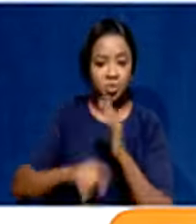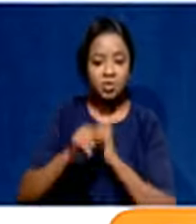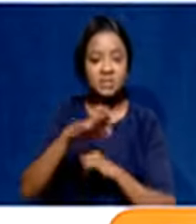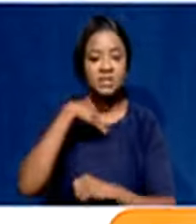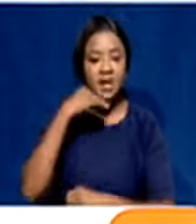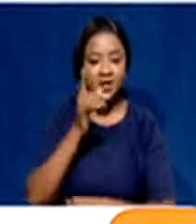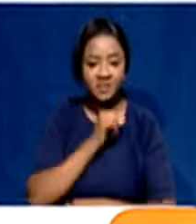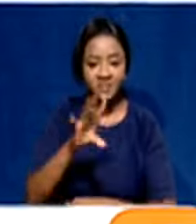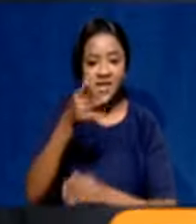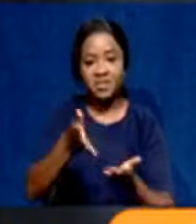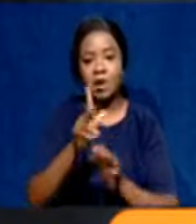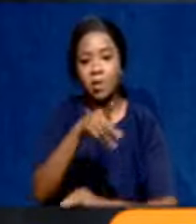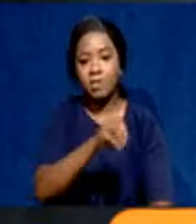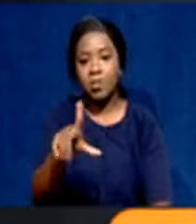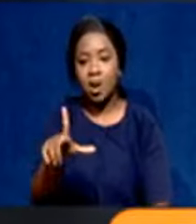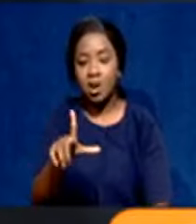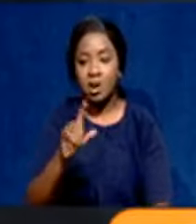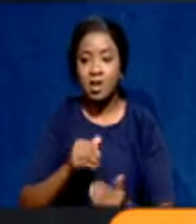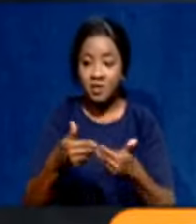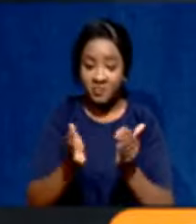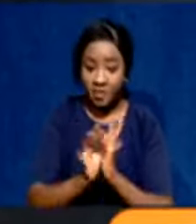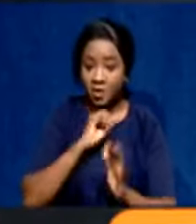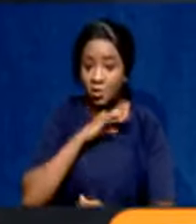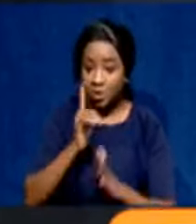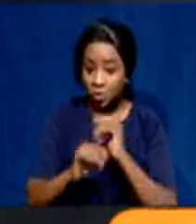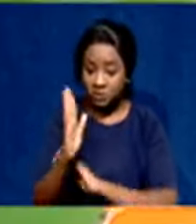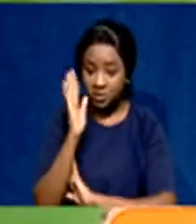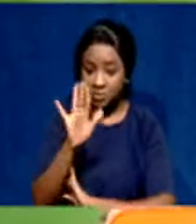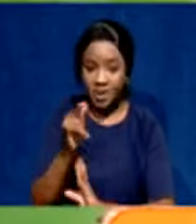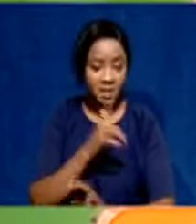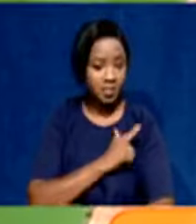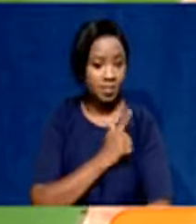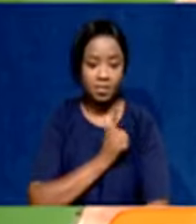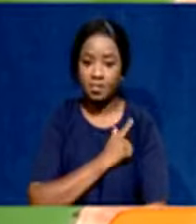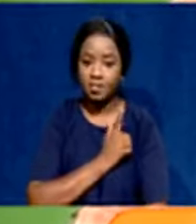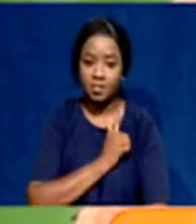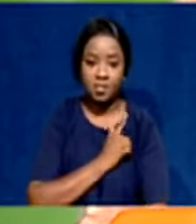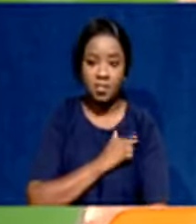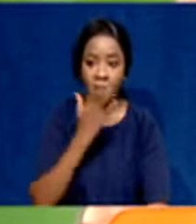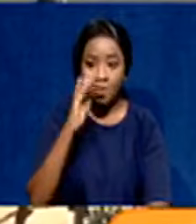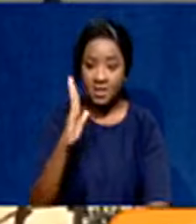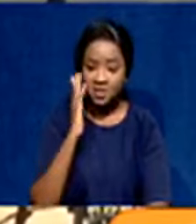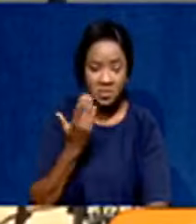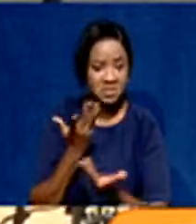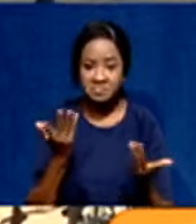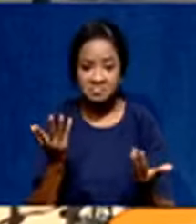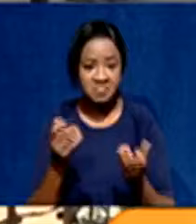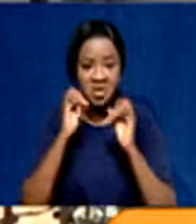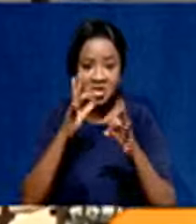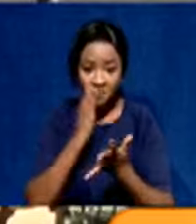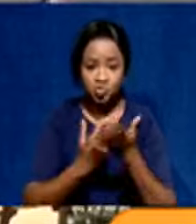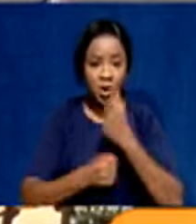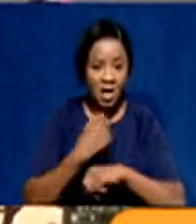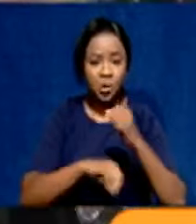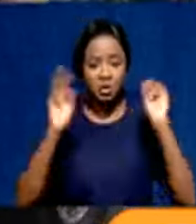ameku kwa swimming pool familia wum usam waet wak ku iap wuku